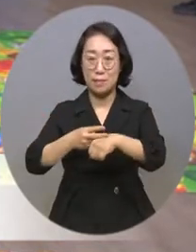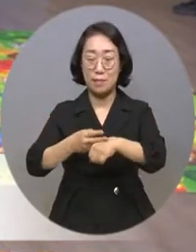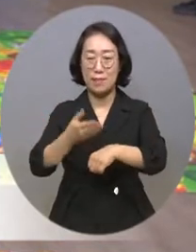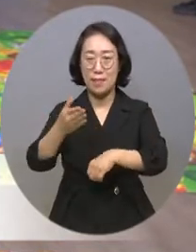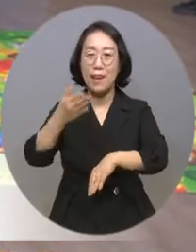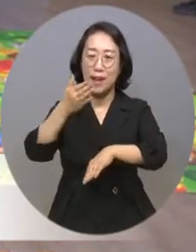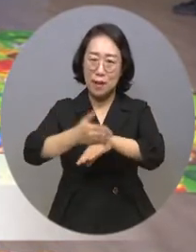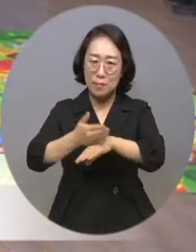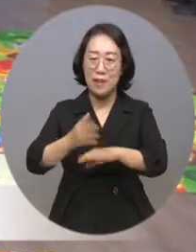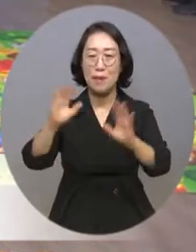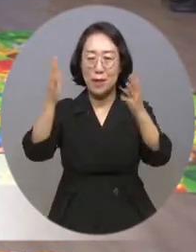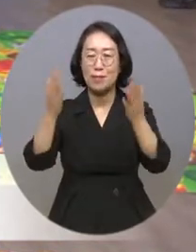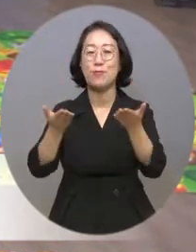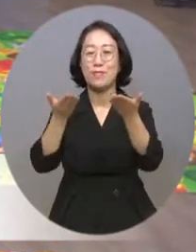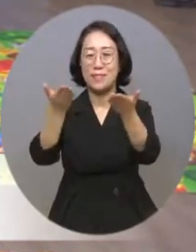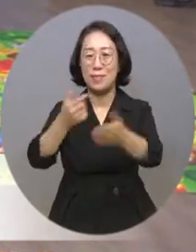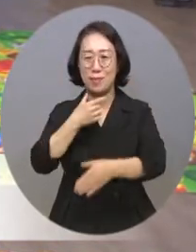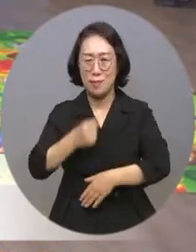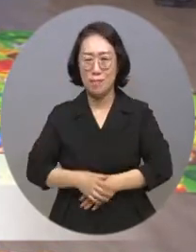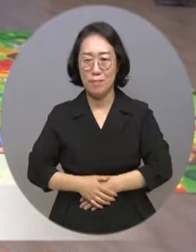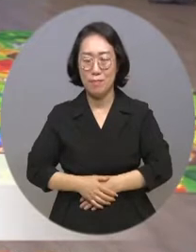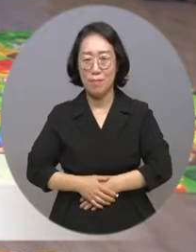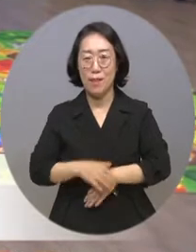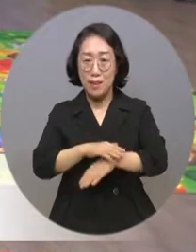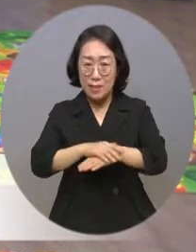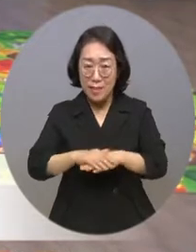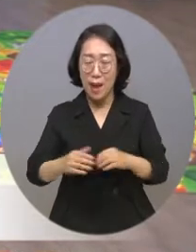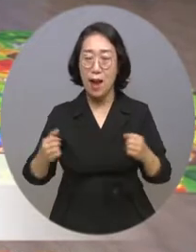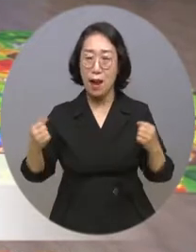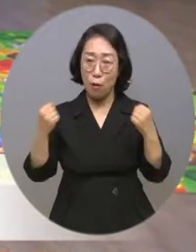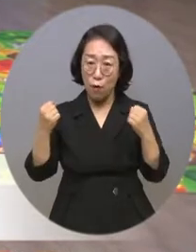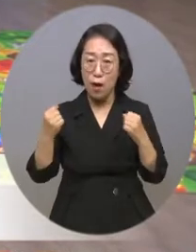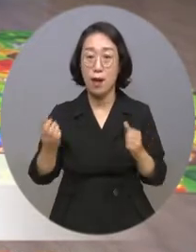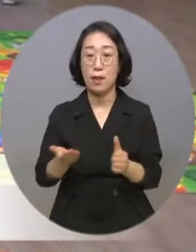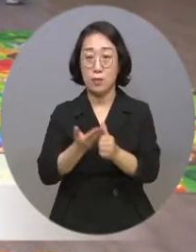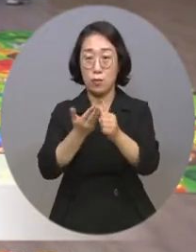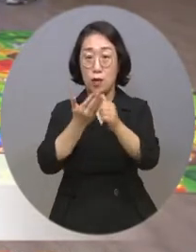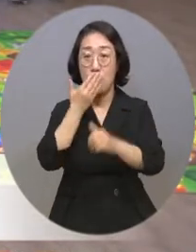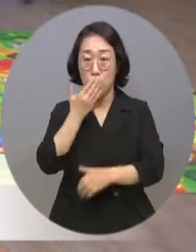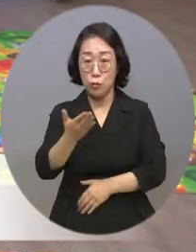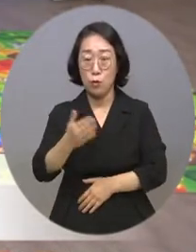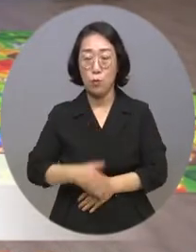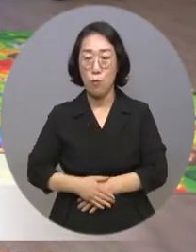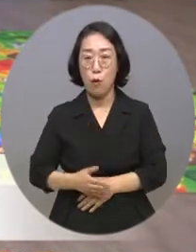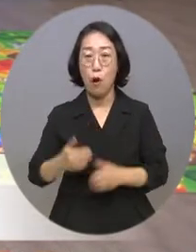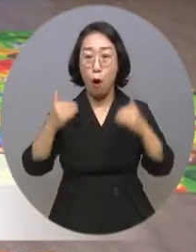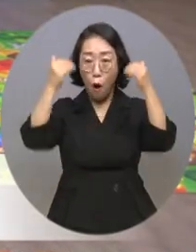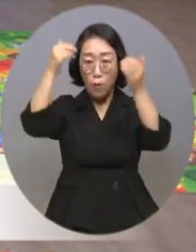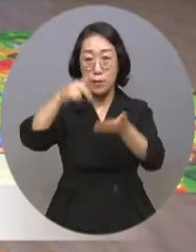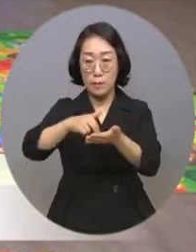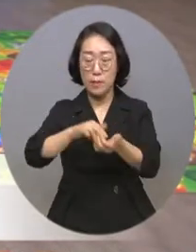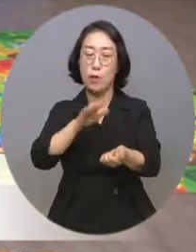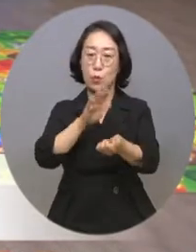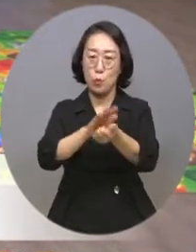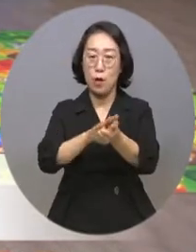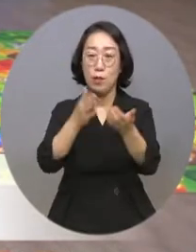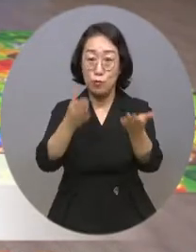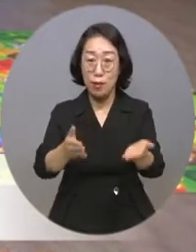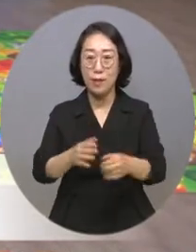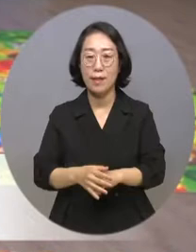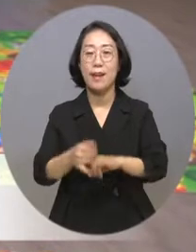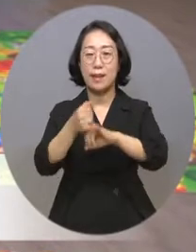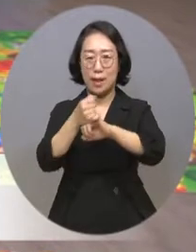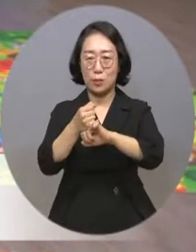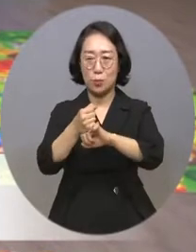응원의 박수를 드립니다. 마을에서 아이들이 잘 건강하게 성장할 수 있도록 마을의 어른으로서 조력하겠다라는 그런